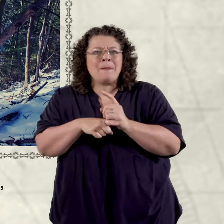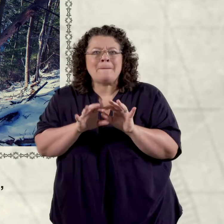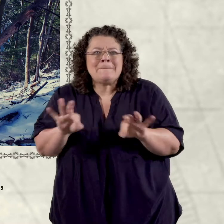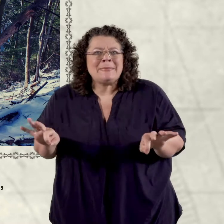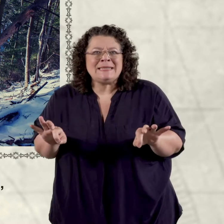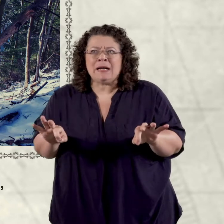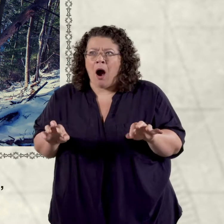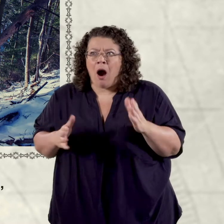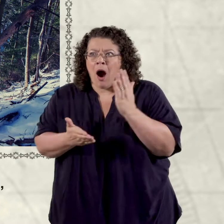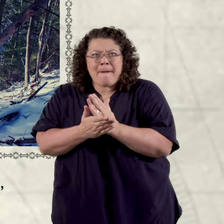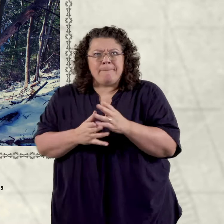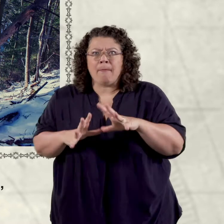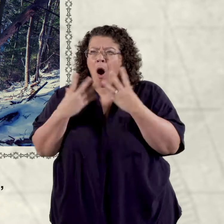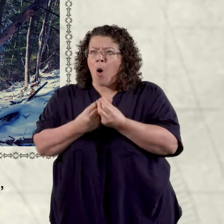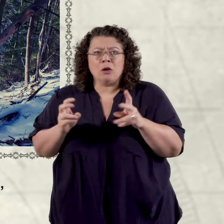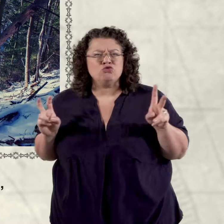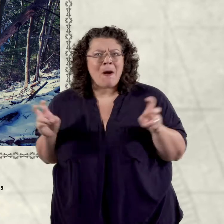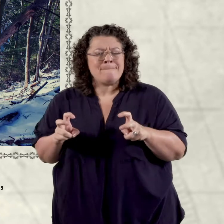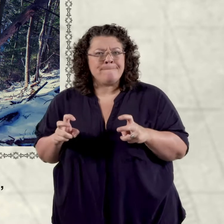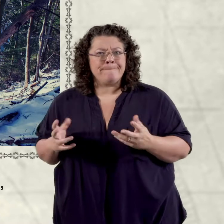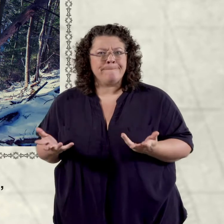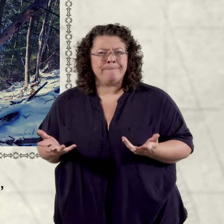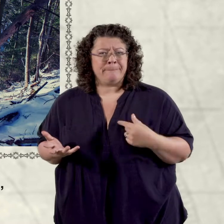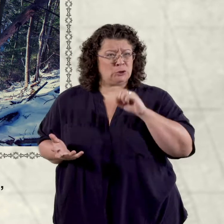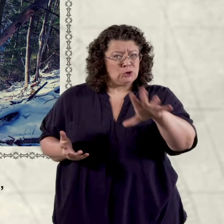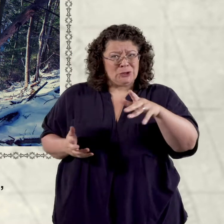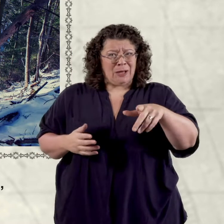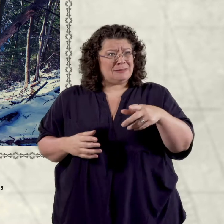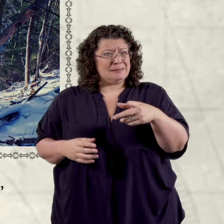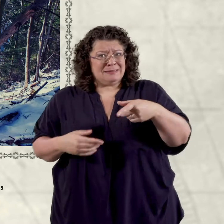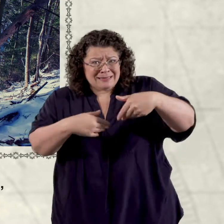lleill. Gwasgarwch, ewch ar wahân i'w drysu nhw.